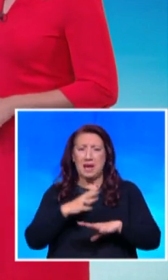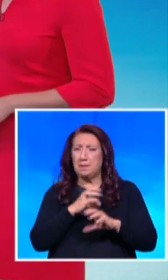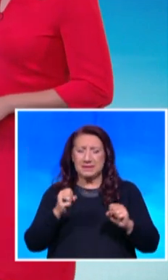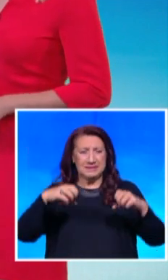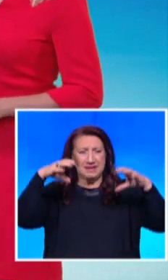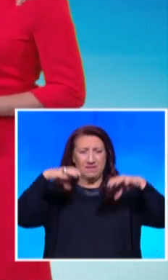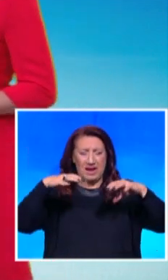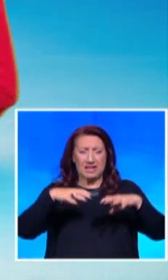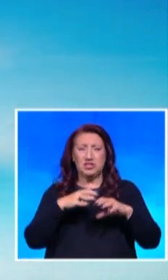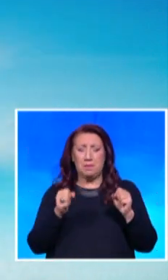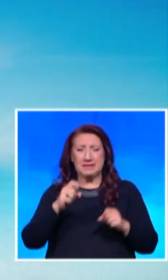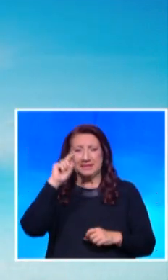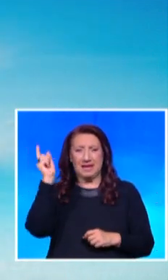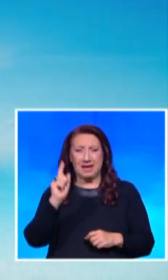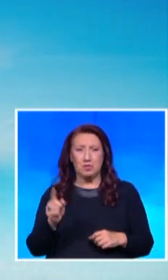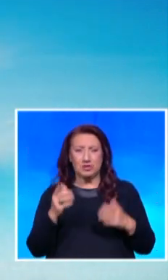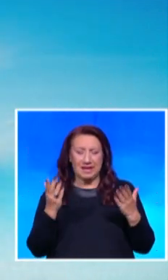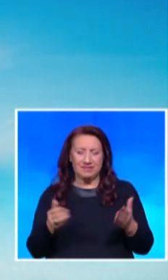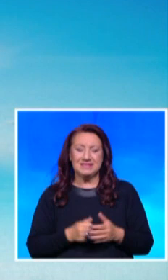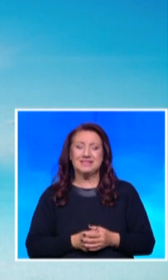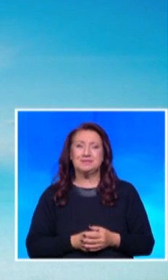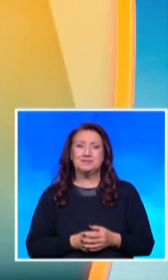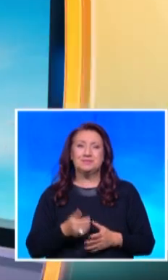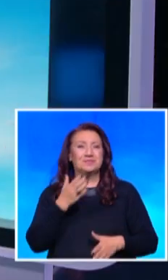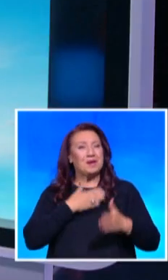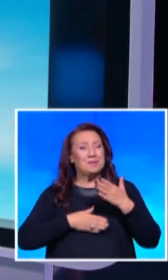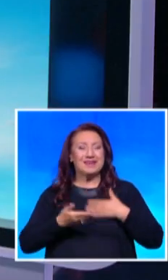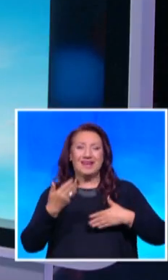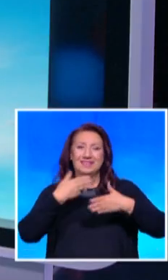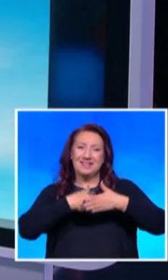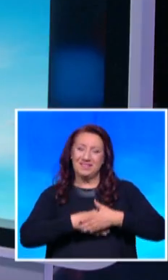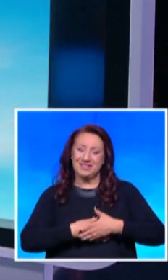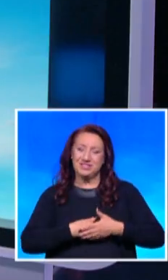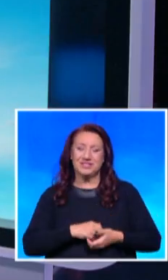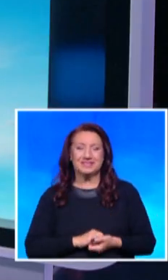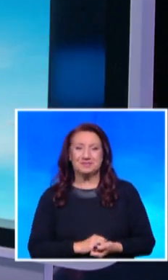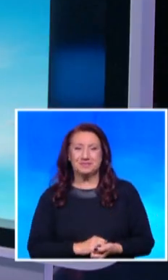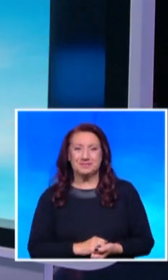валежи и гръмотевици. Това е за сега. Хубава вечер от мен!